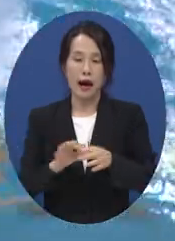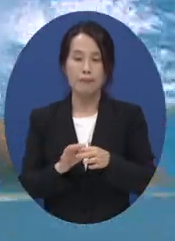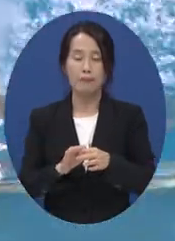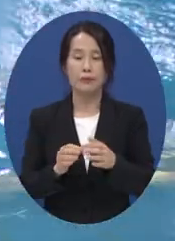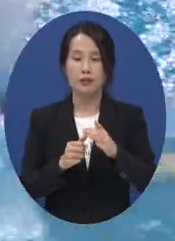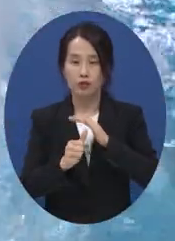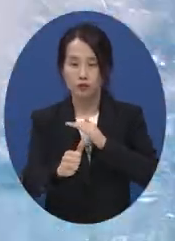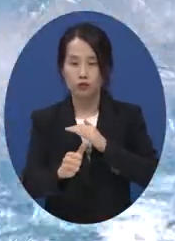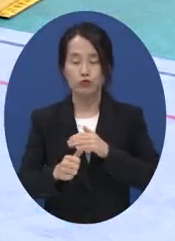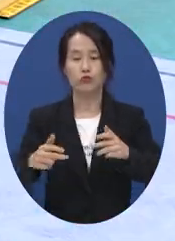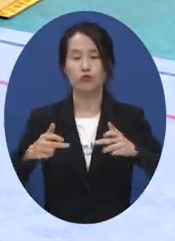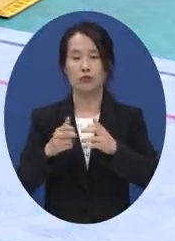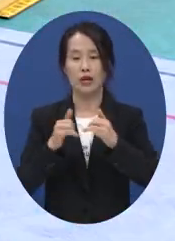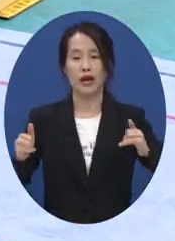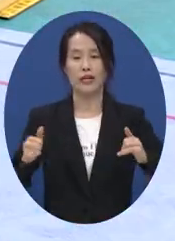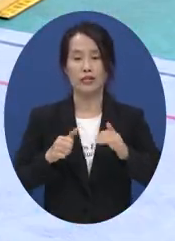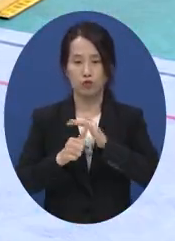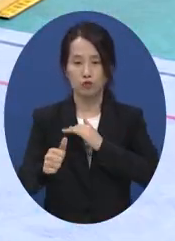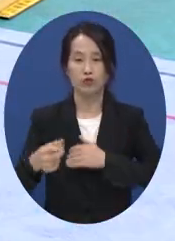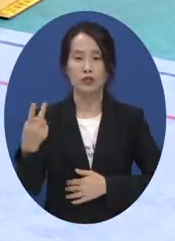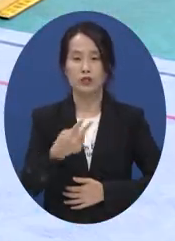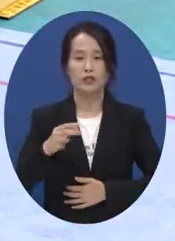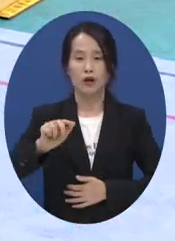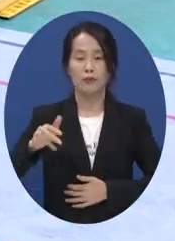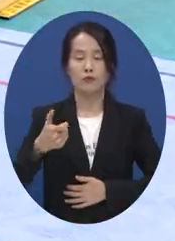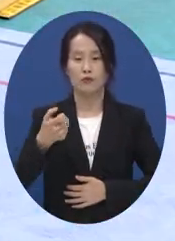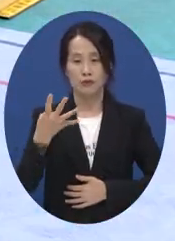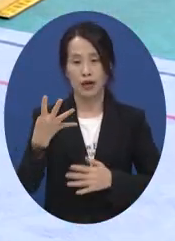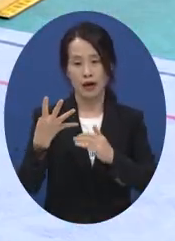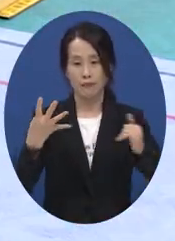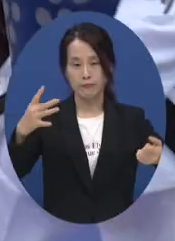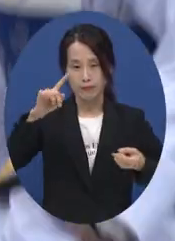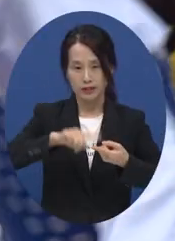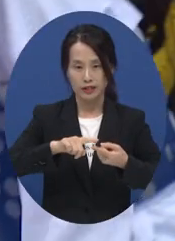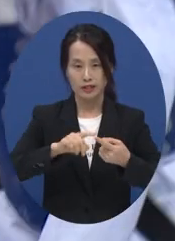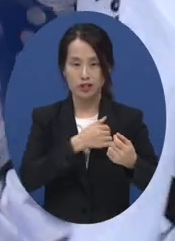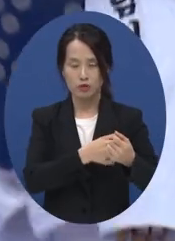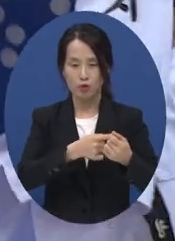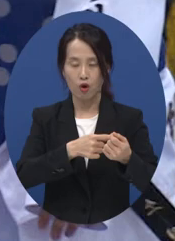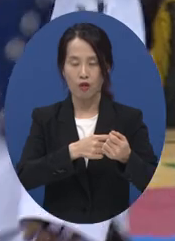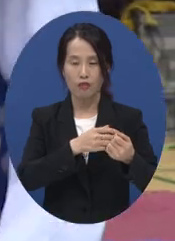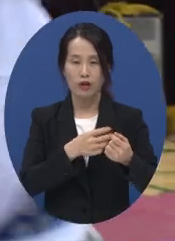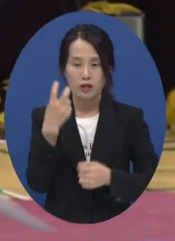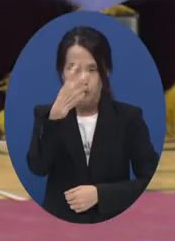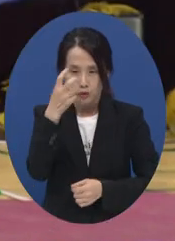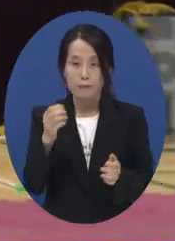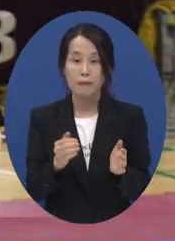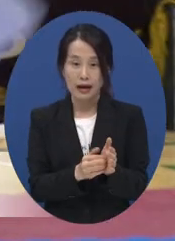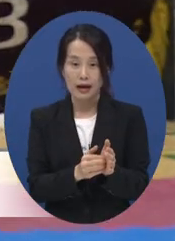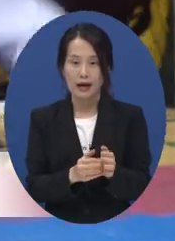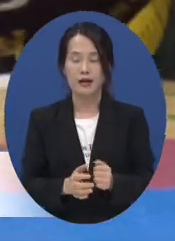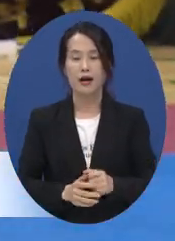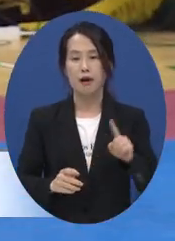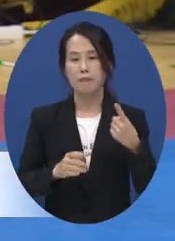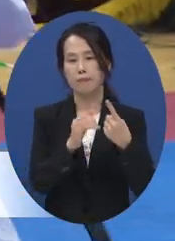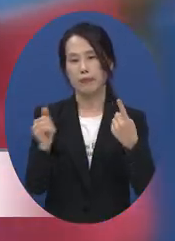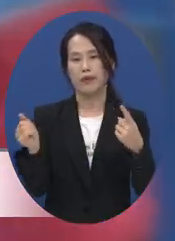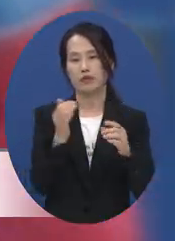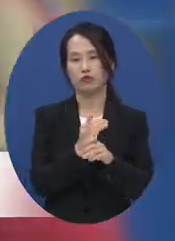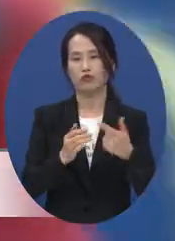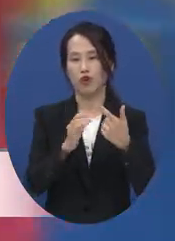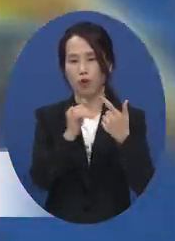대학 장애인 선수 등 2,864명을 대상으로 이번 인권 실태 조사를 진행했는데 100명 중